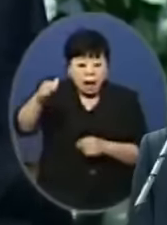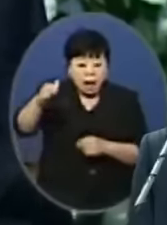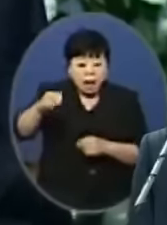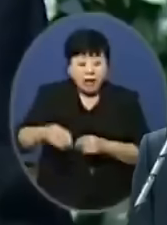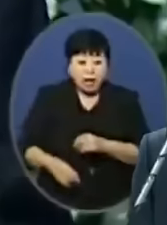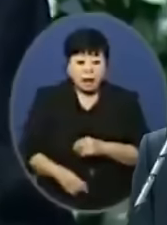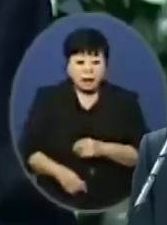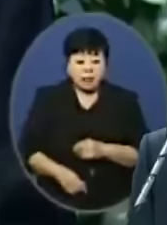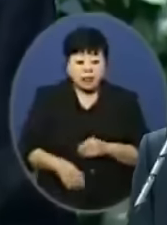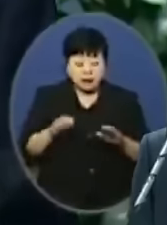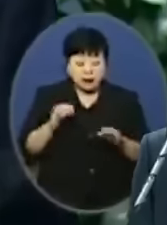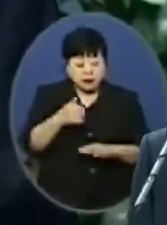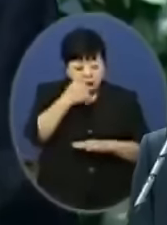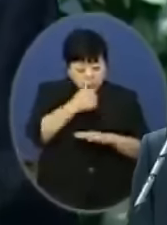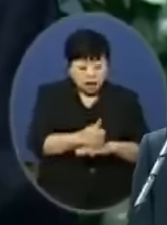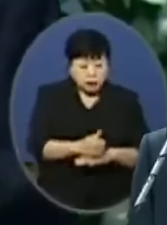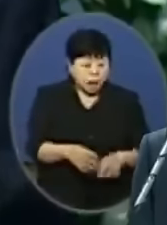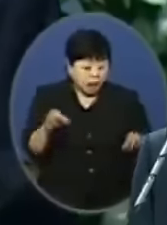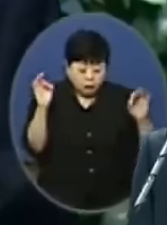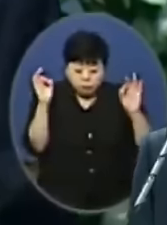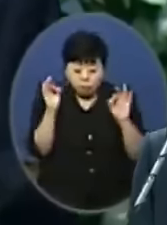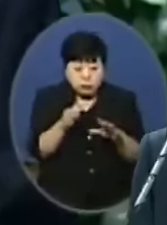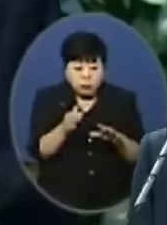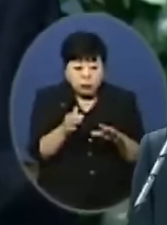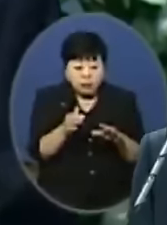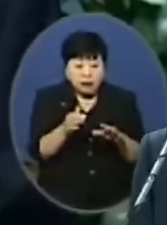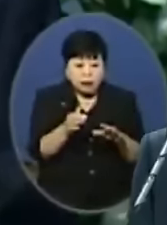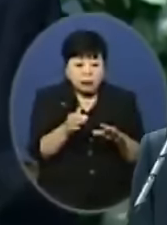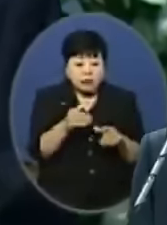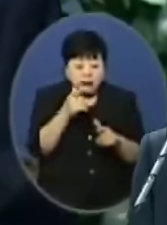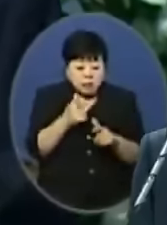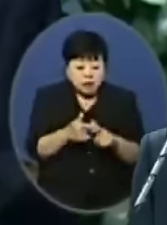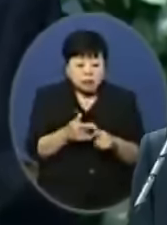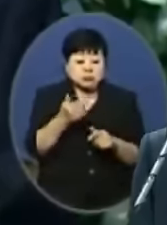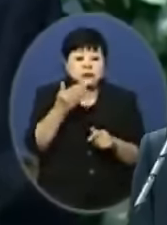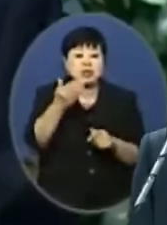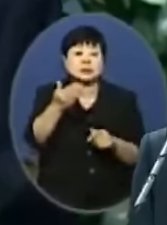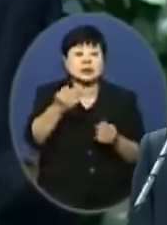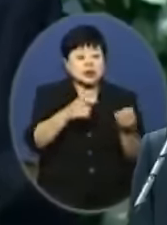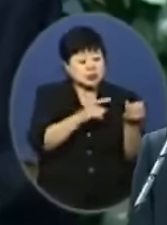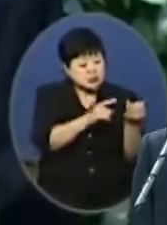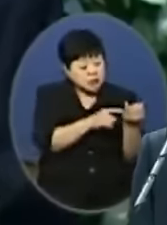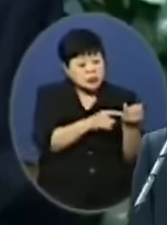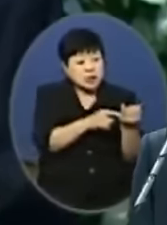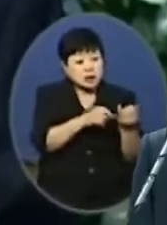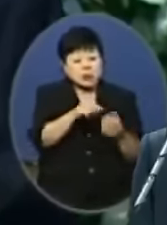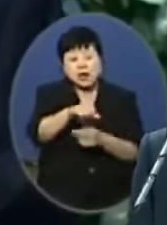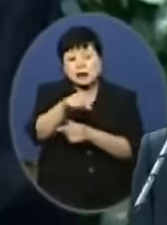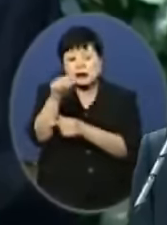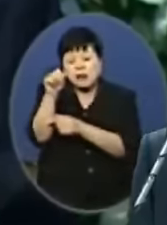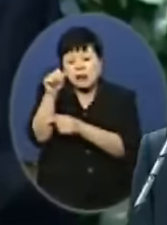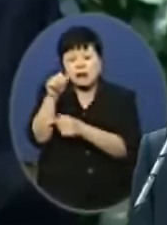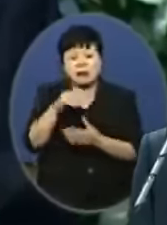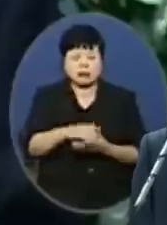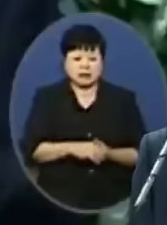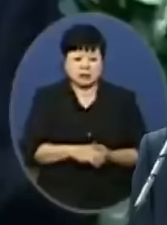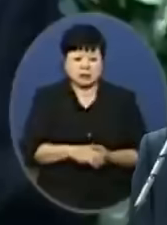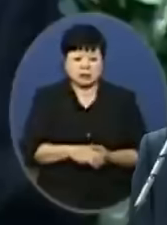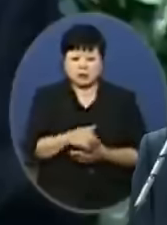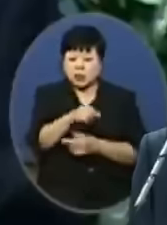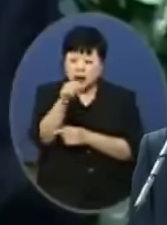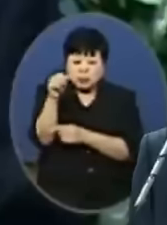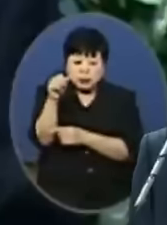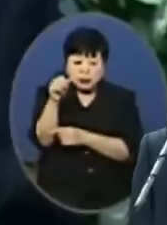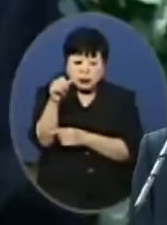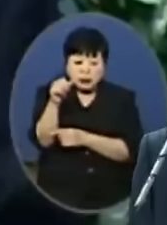뒤로 빠져나갑니다. 나중에는 아무도 없어요. 그래 예수님께서 여자에게 여자의 고개를 들라 고개를